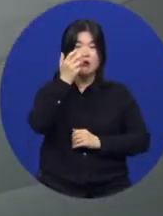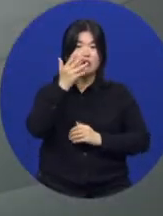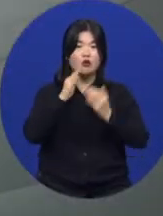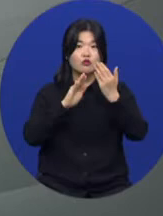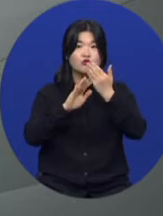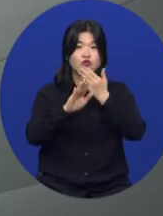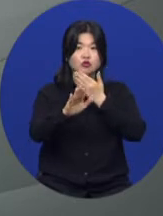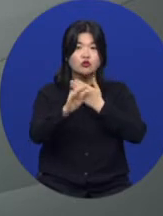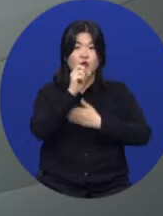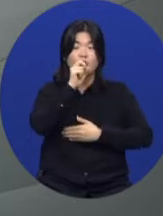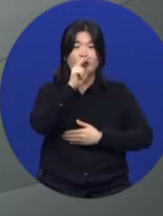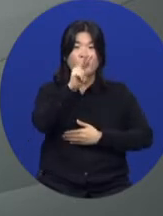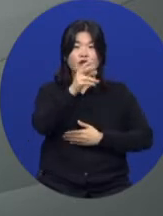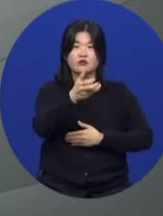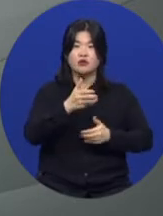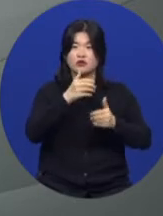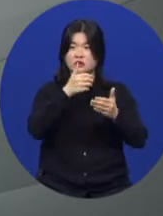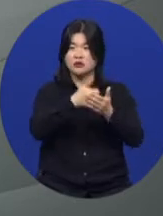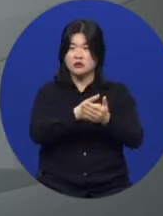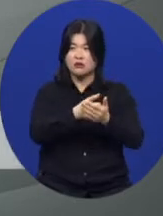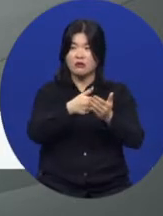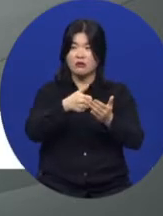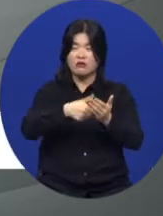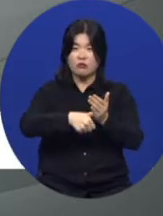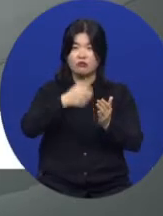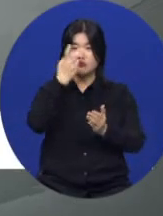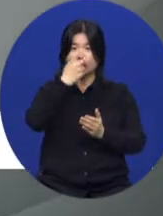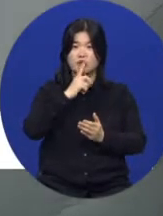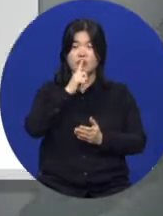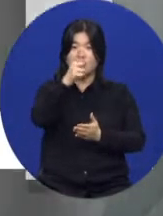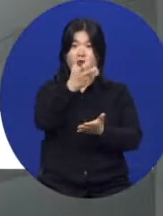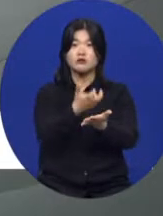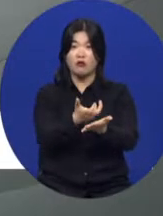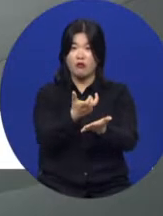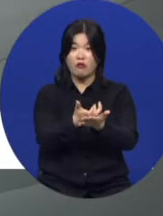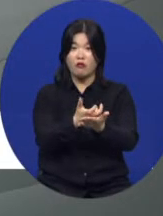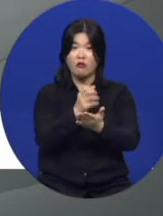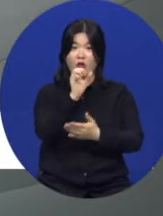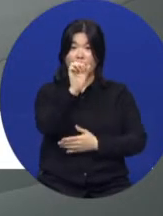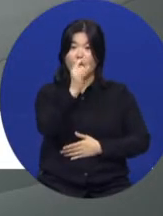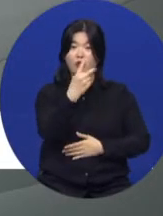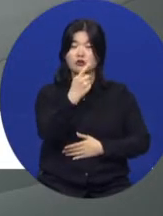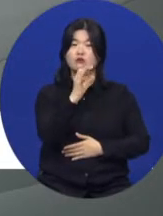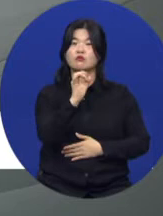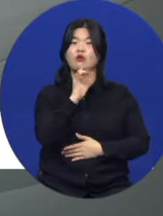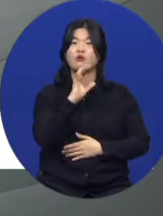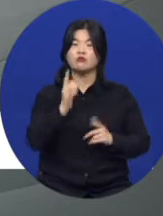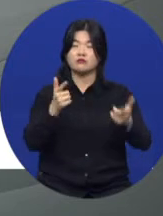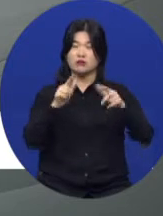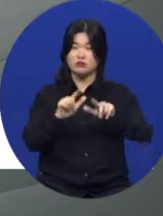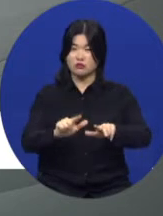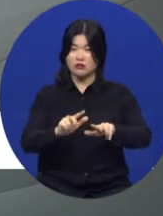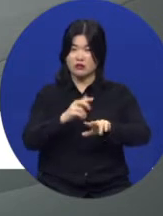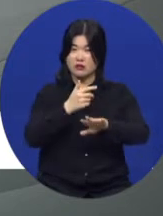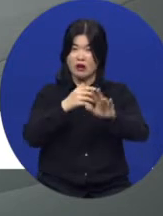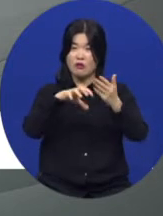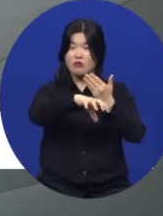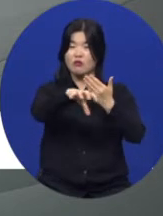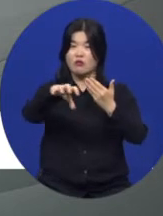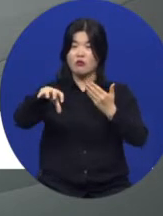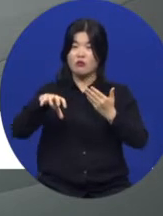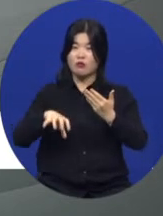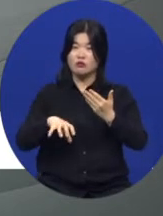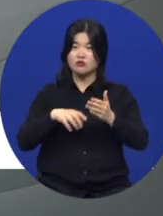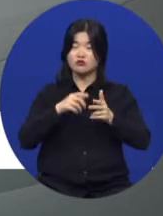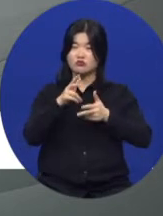8개월 뒤 원희룡 전 지사가 결재한 검토 보고서, 오등봉 등 9개 도시공원에 대해 민간